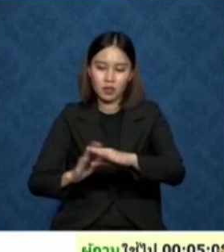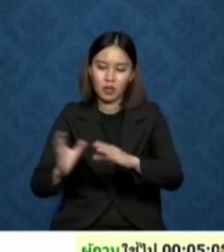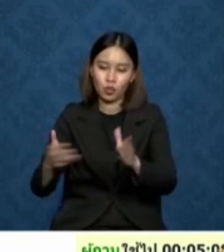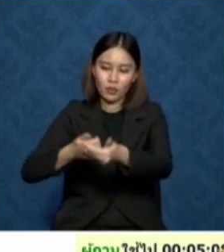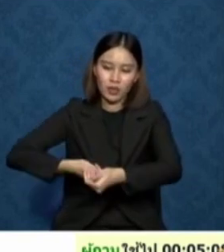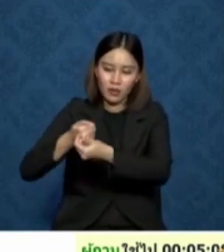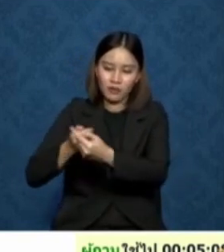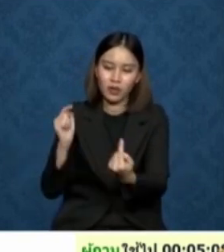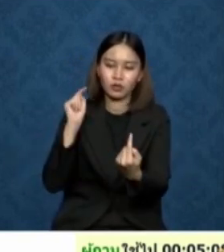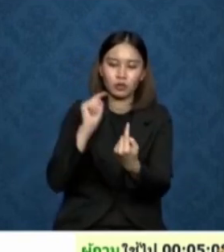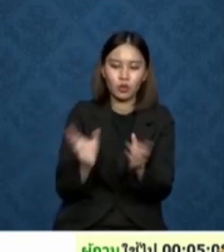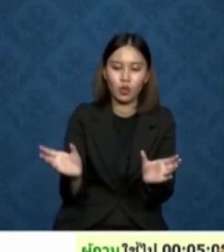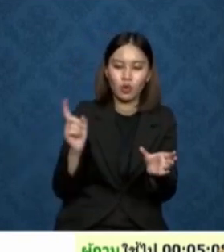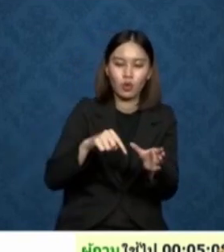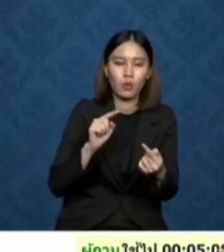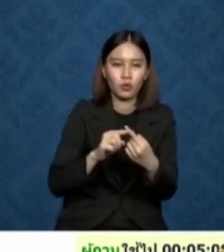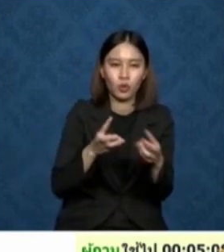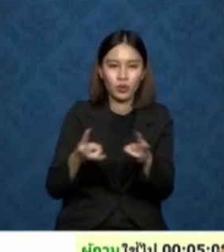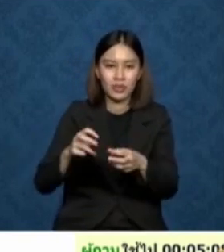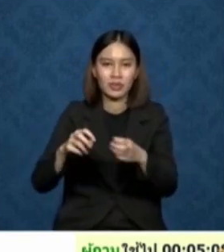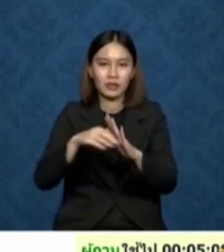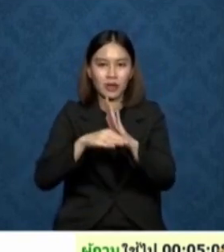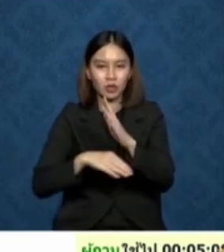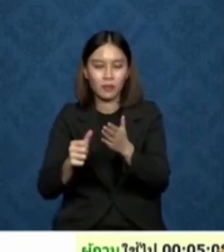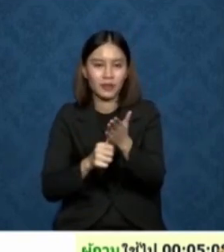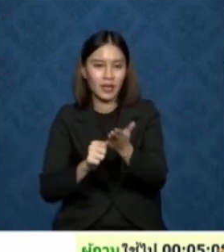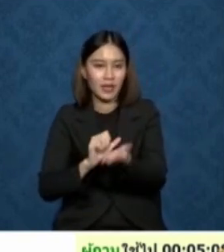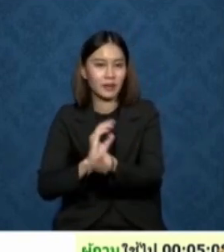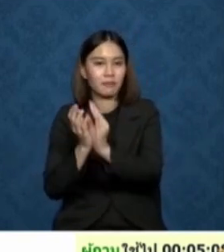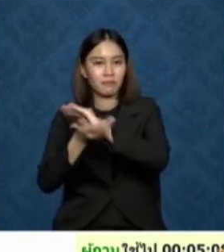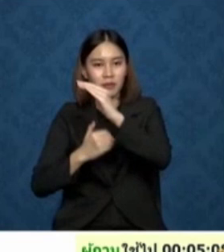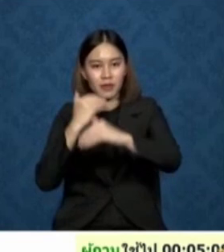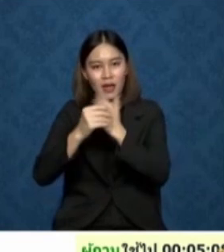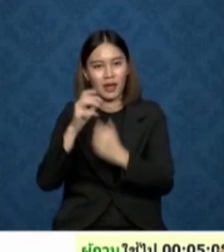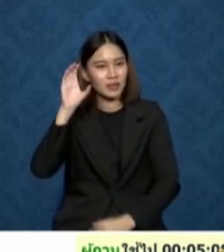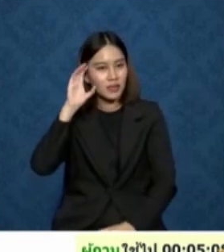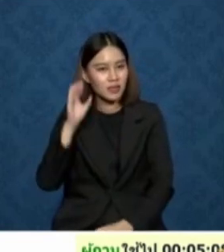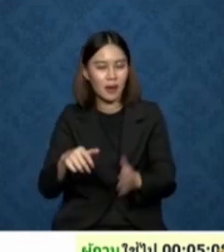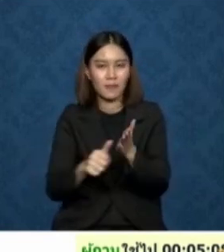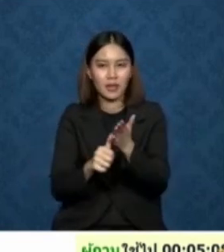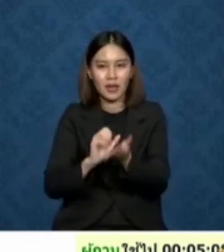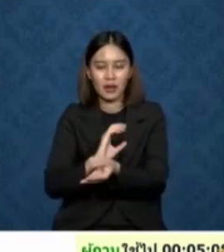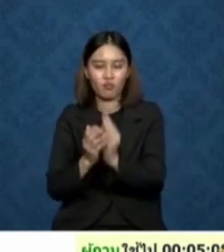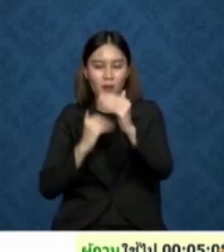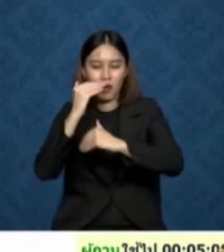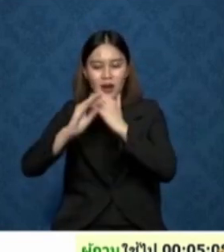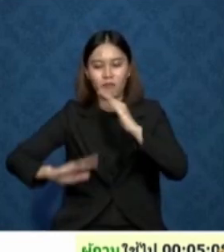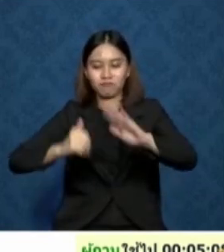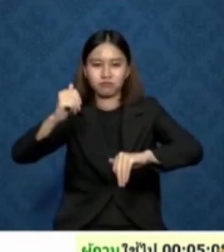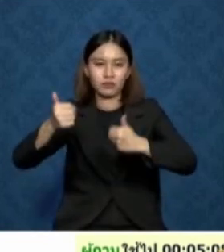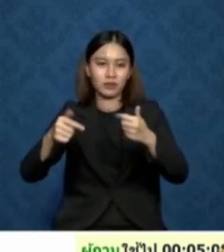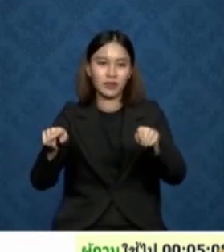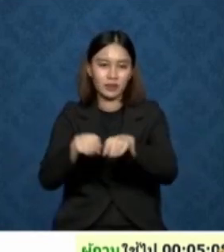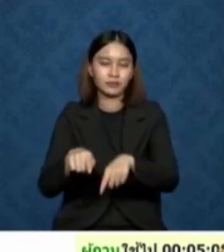เกษตกร มาเข้าสู่กัวนการทจะปรบปงแ้ไขยโดยเราเชื่อมันว่าการปรปงแก้ไยนั้ จะเกิดผลทดีที่สุด